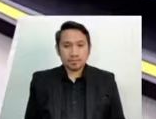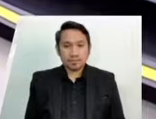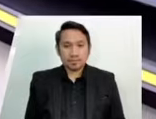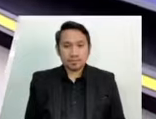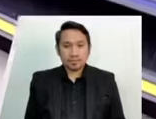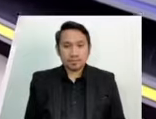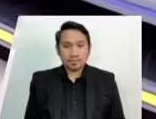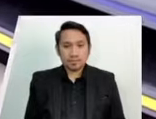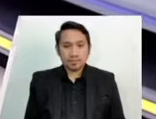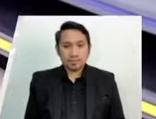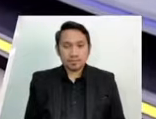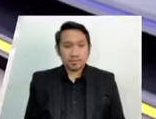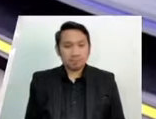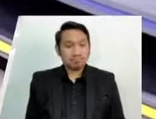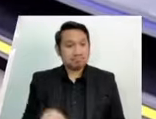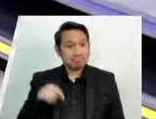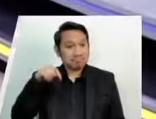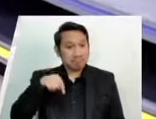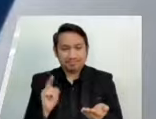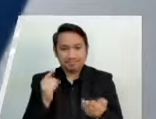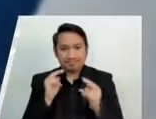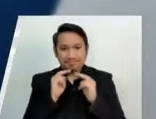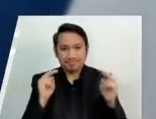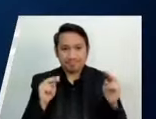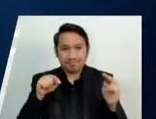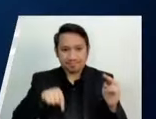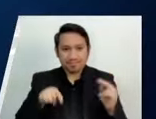Gayong Webes, narito mga binabantayan natin balita.